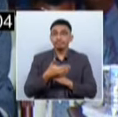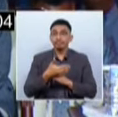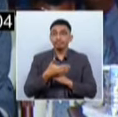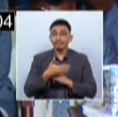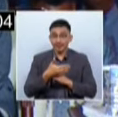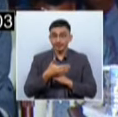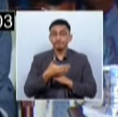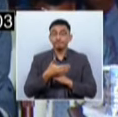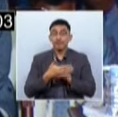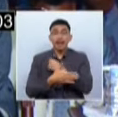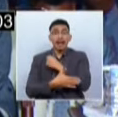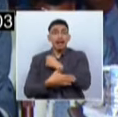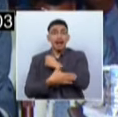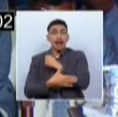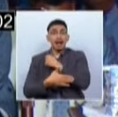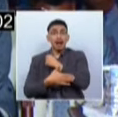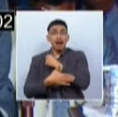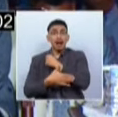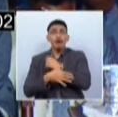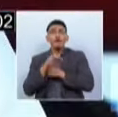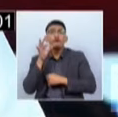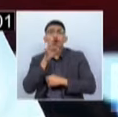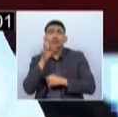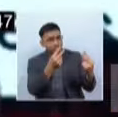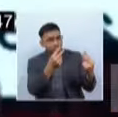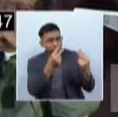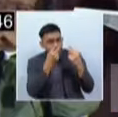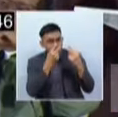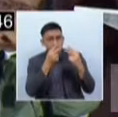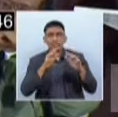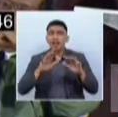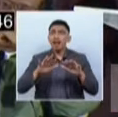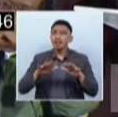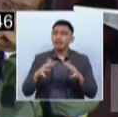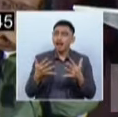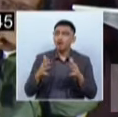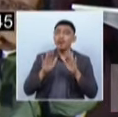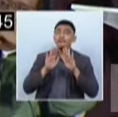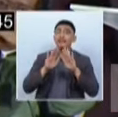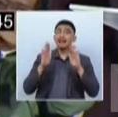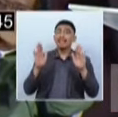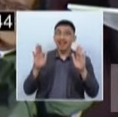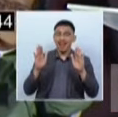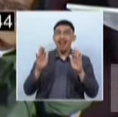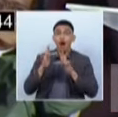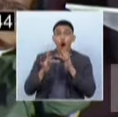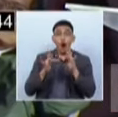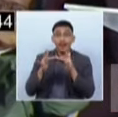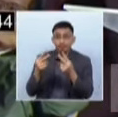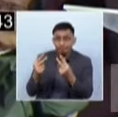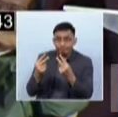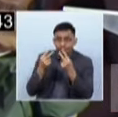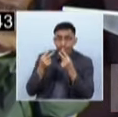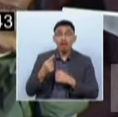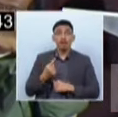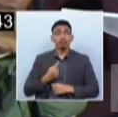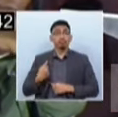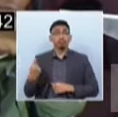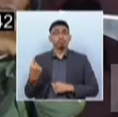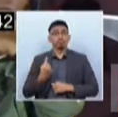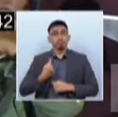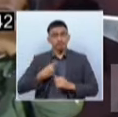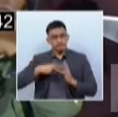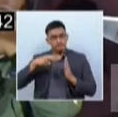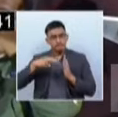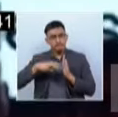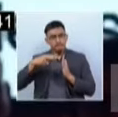ada paparan ee yang detail seperti seperti itu kita sulit juga nanti untuk ee mendeskripsikan dan meresponnya ancaman